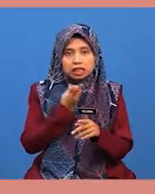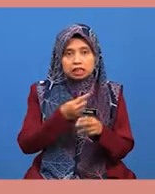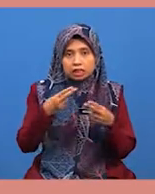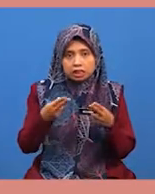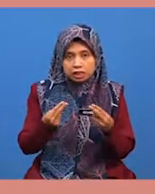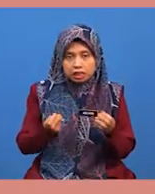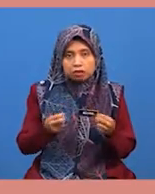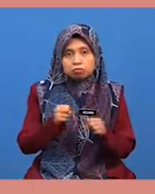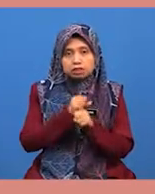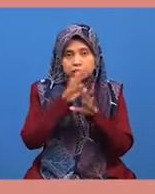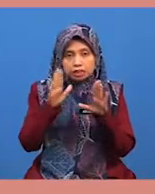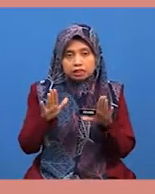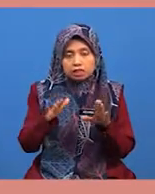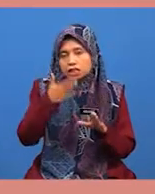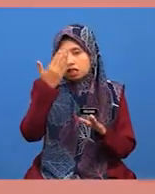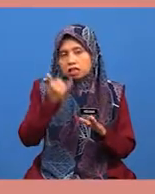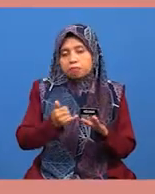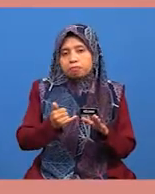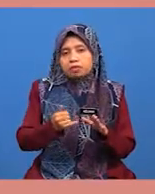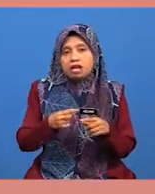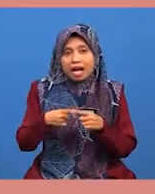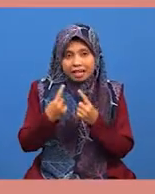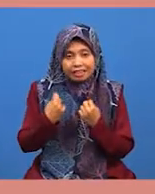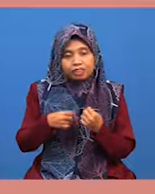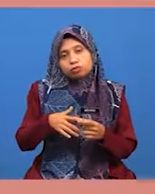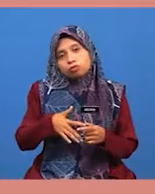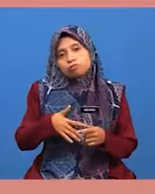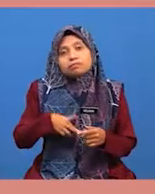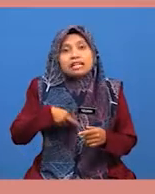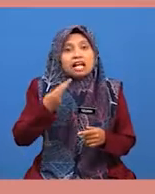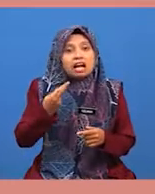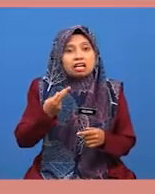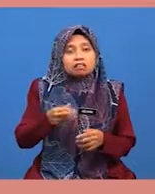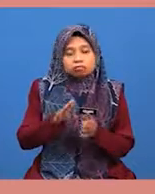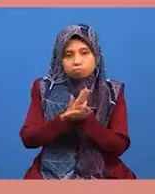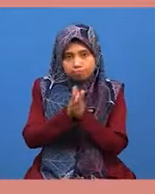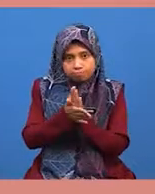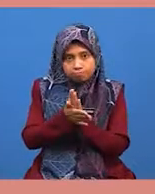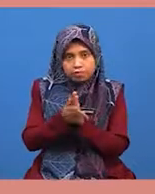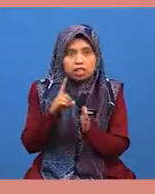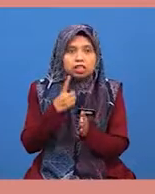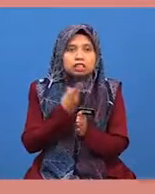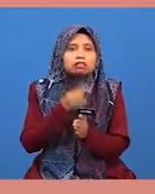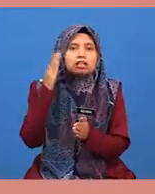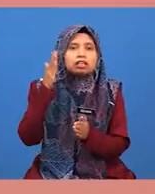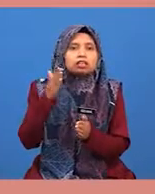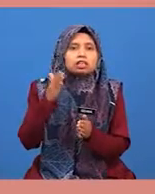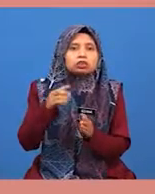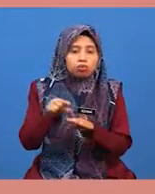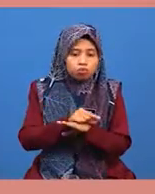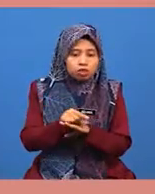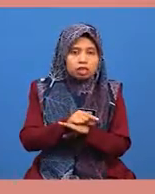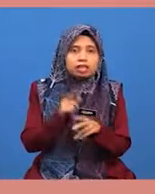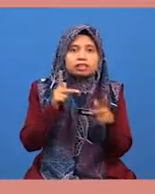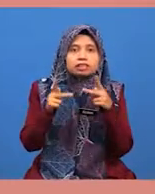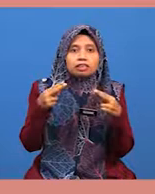hendak menjelaskan kenapa hatiku riang. Jadi, kita akan gunakan